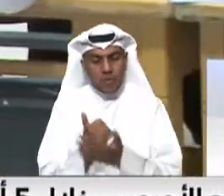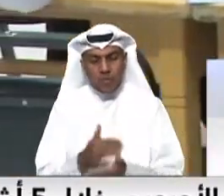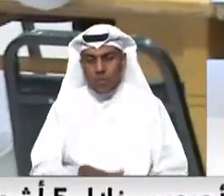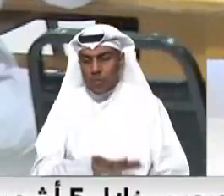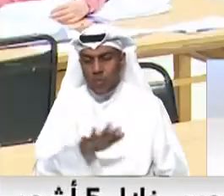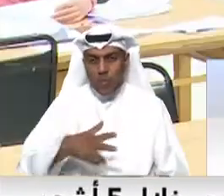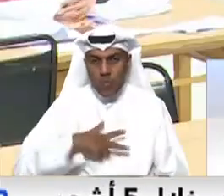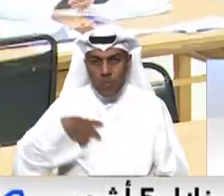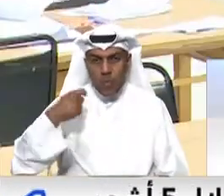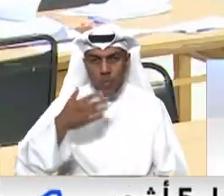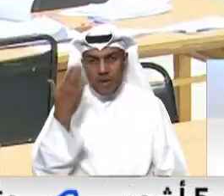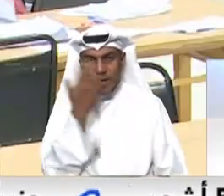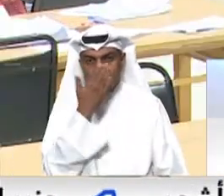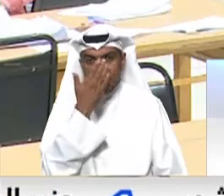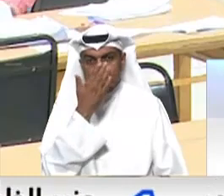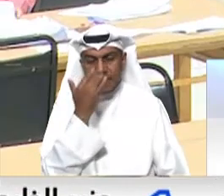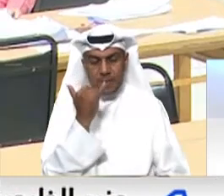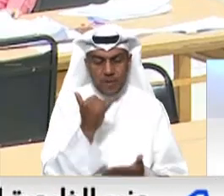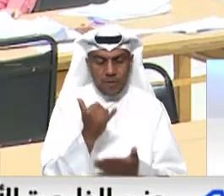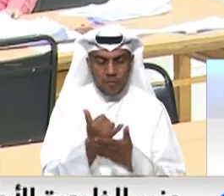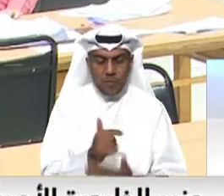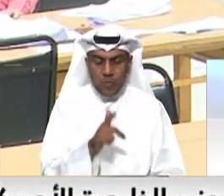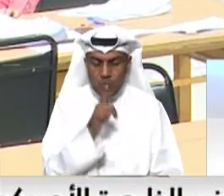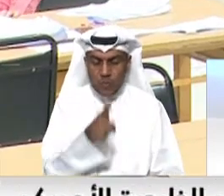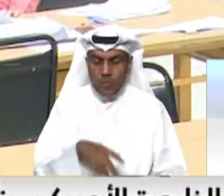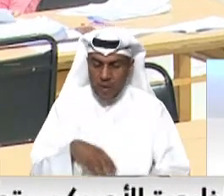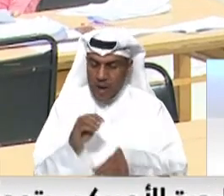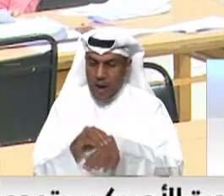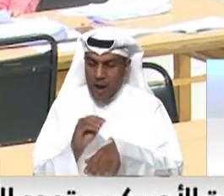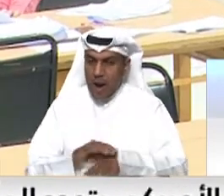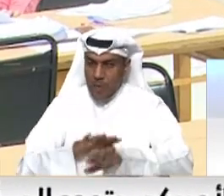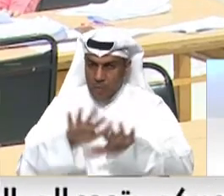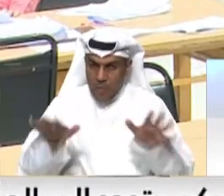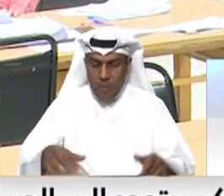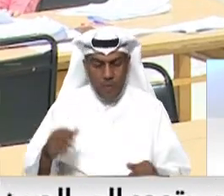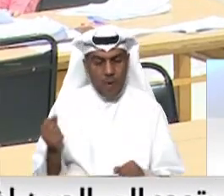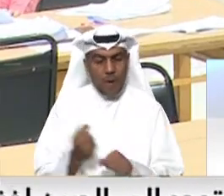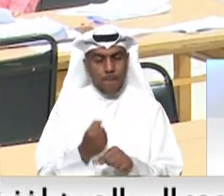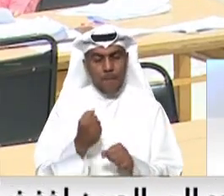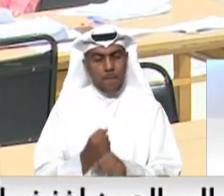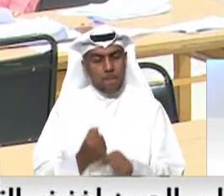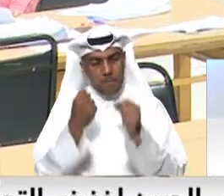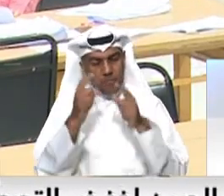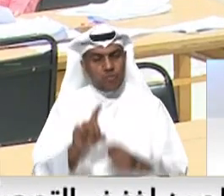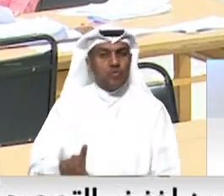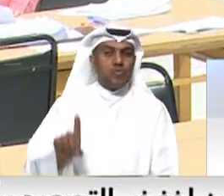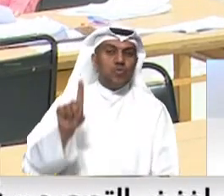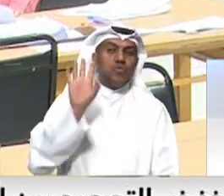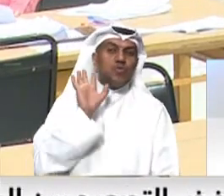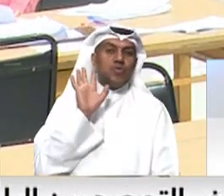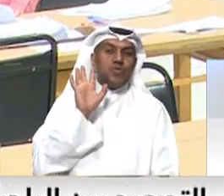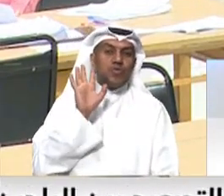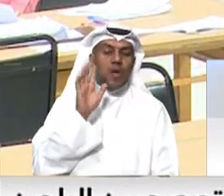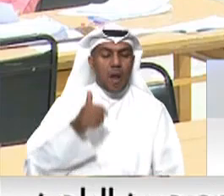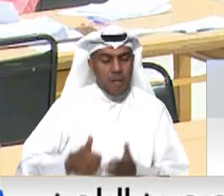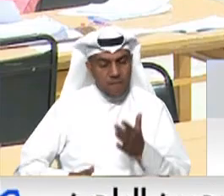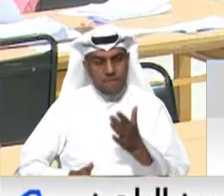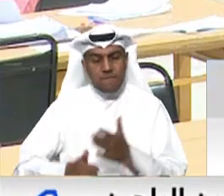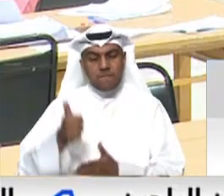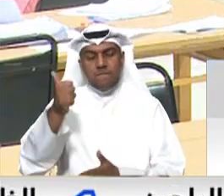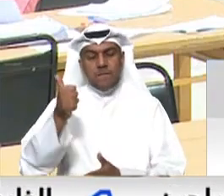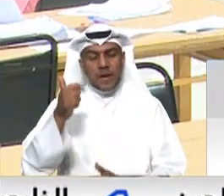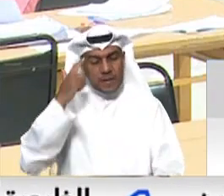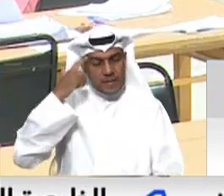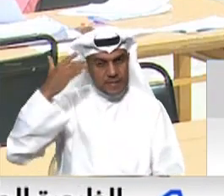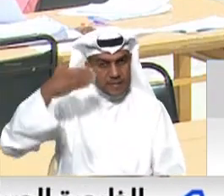التربيه وزير معالي وزير التربيه وزير التعليم العالي الدكتور محمد العدواني جهود يعني ان شاء الله يعني تتكلم بالنجاح خلال الفتره